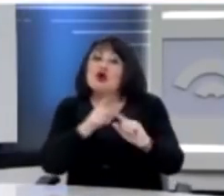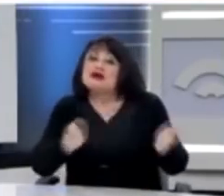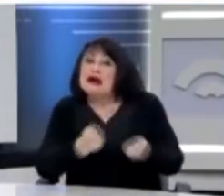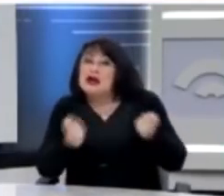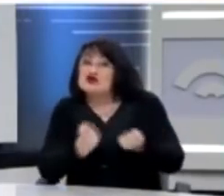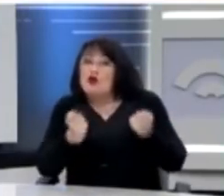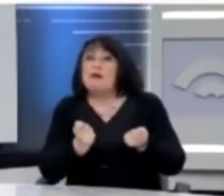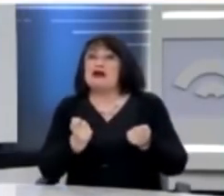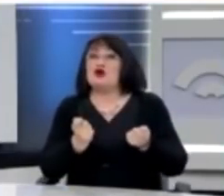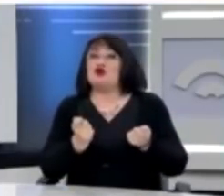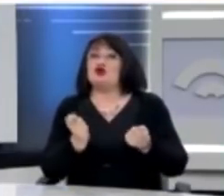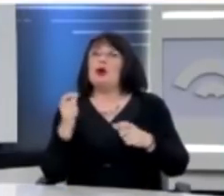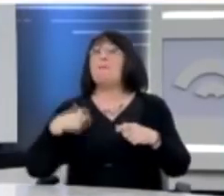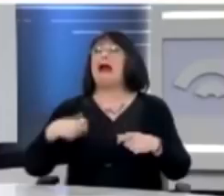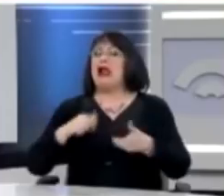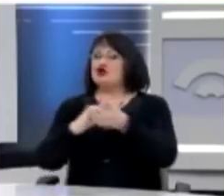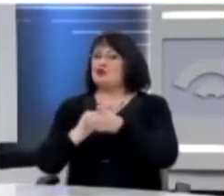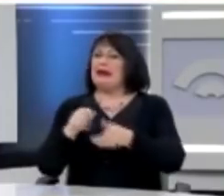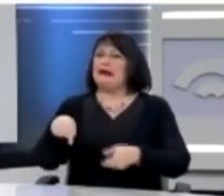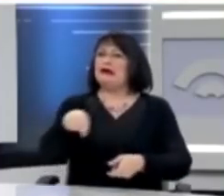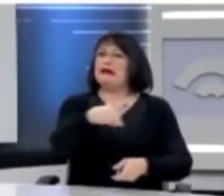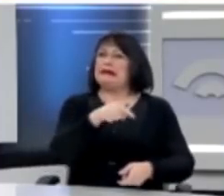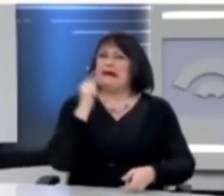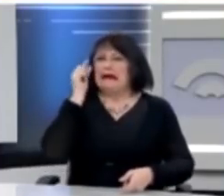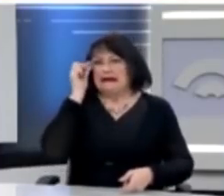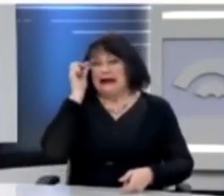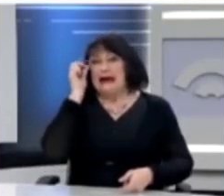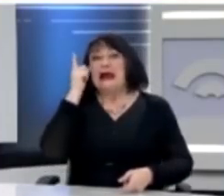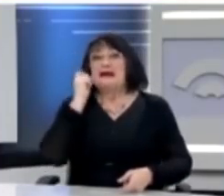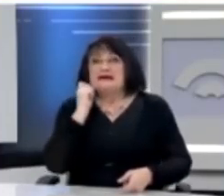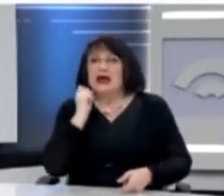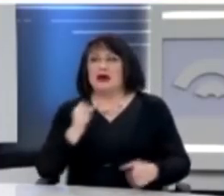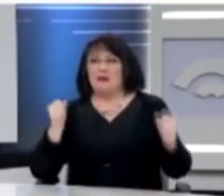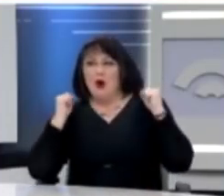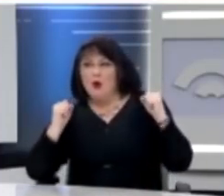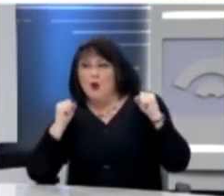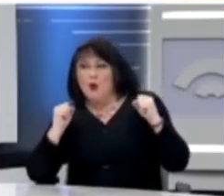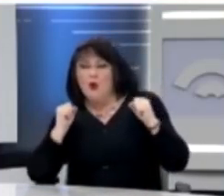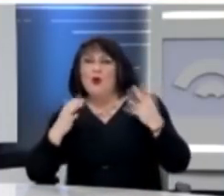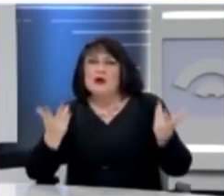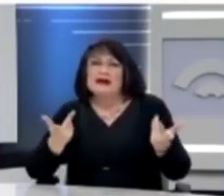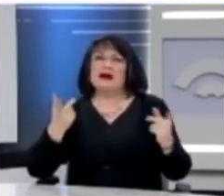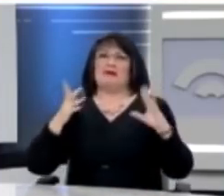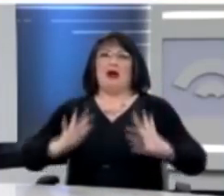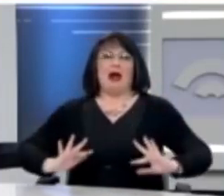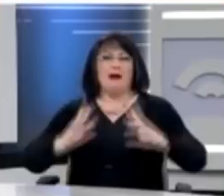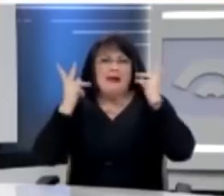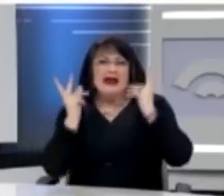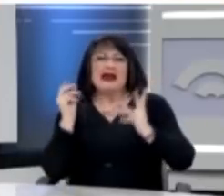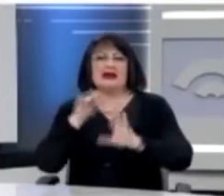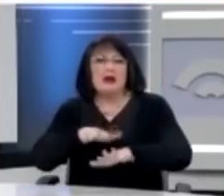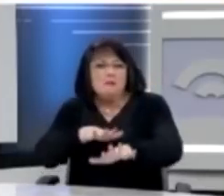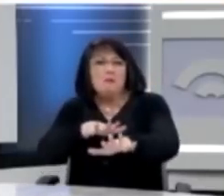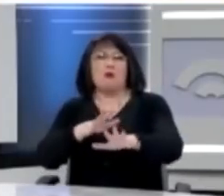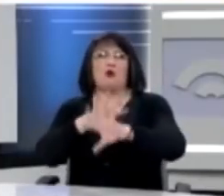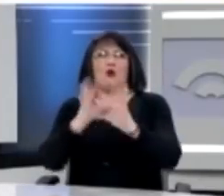εργαζόμενος, εργαζόμενη είναι μέλος του σωματείου, αν έχει αγωνιστικές διαθέσεις, μιας και θα ξέρουν αν συμμετέχει στις